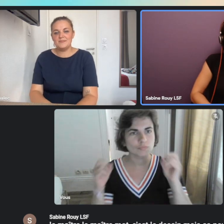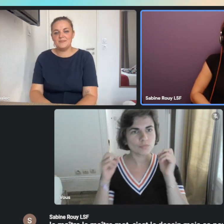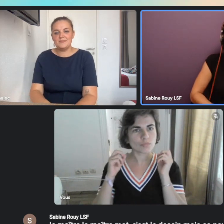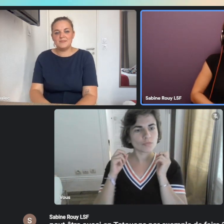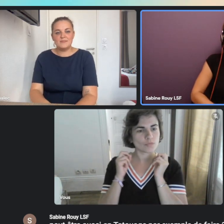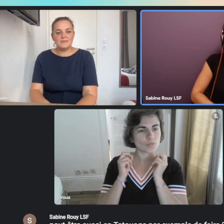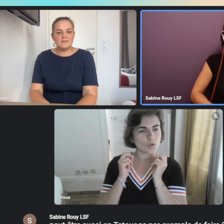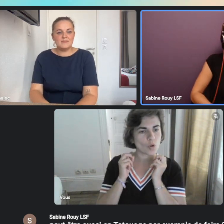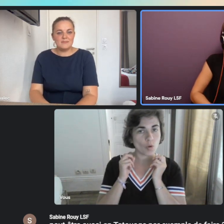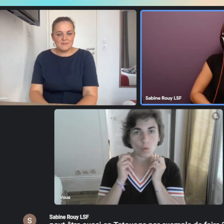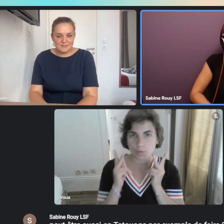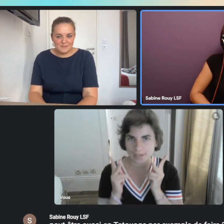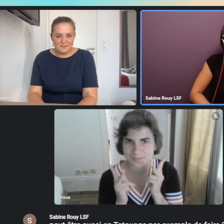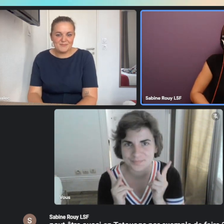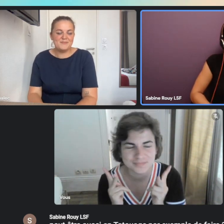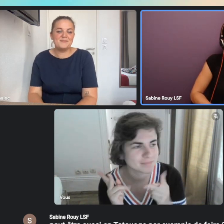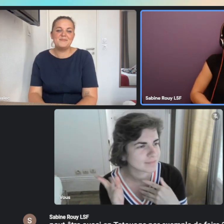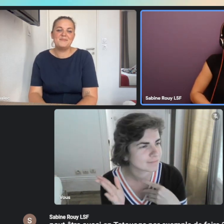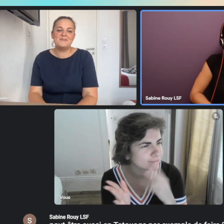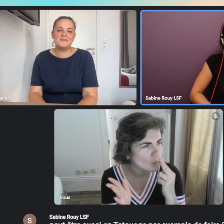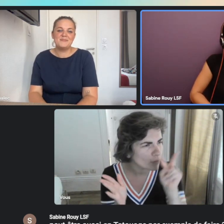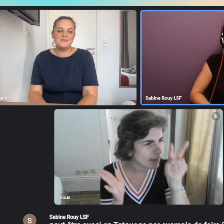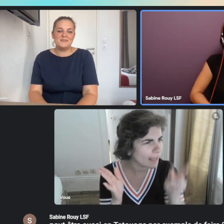défi, pardon, ça peut être lié au tatouage.